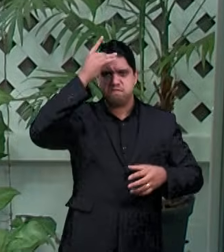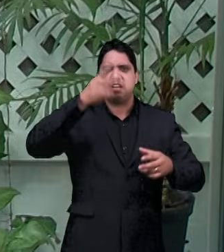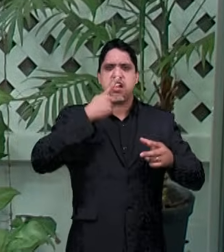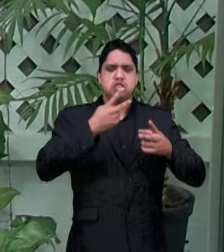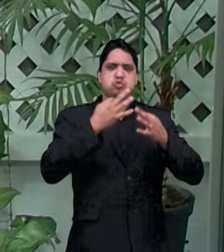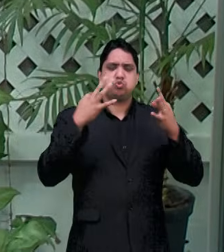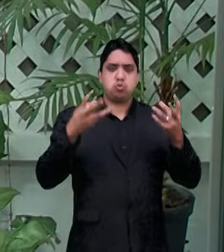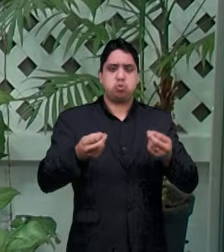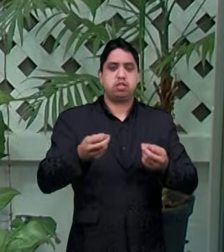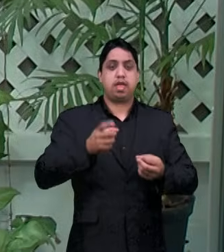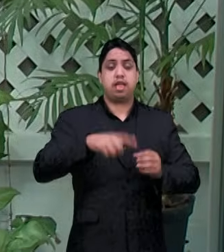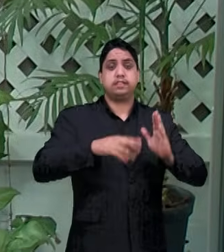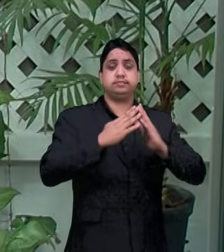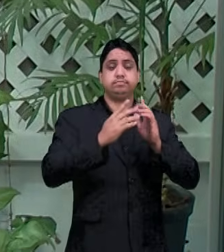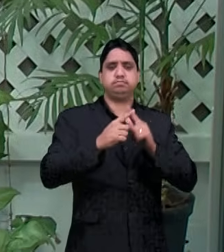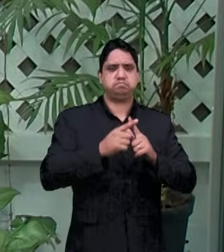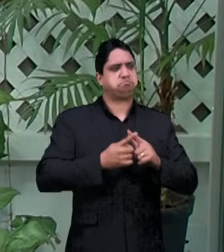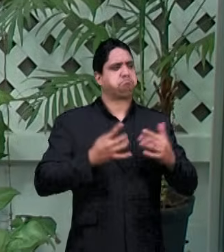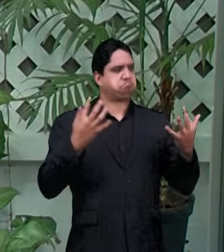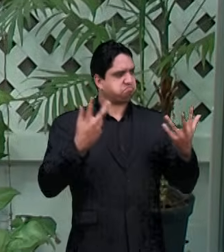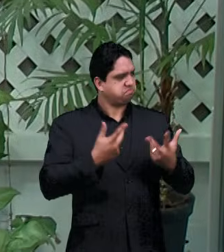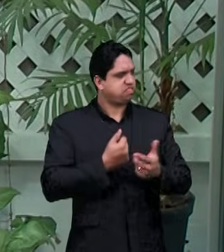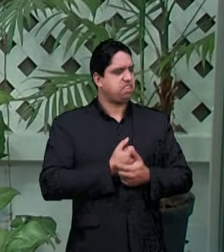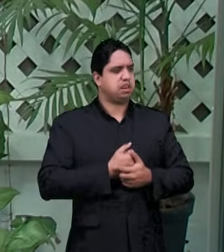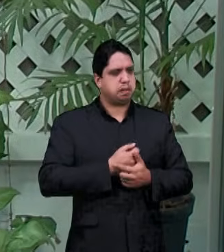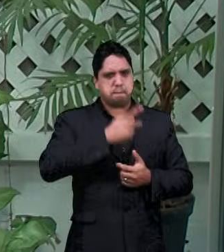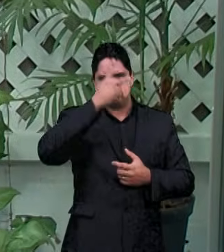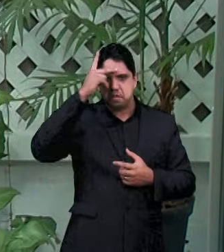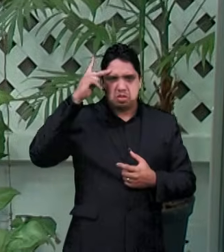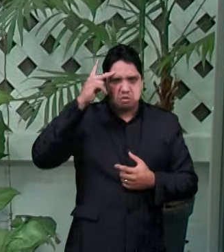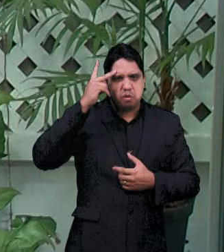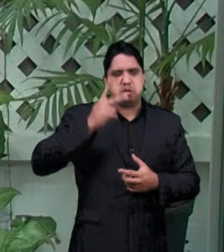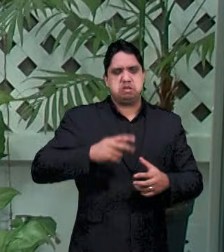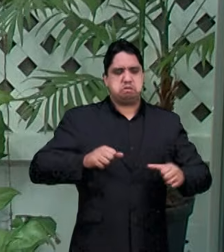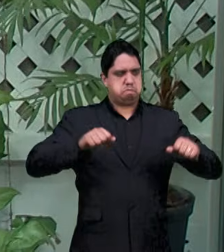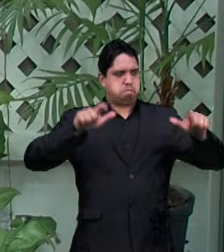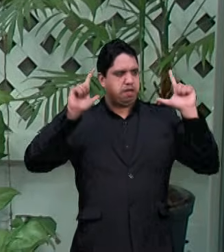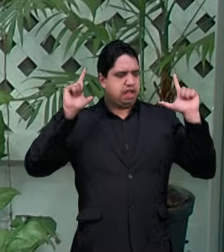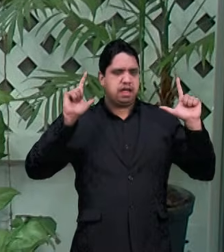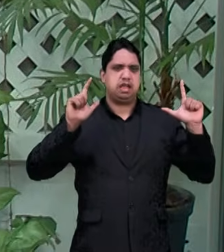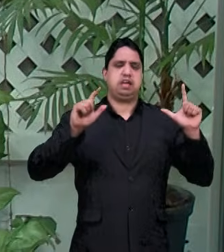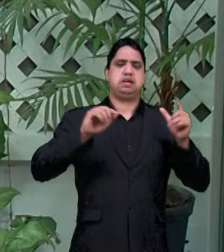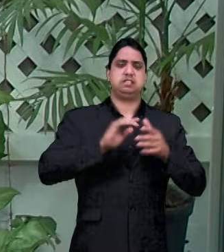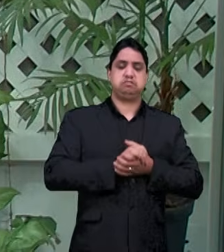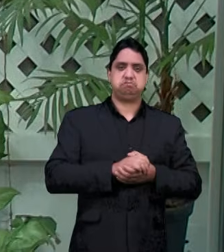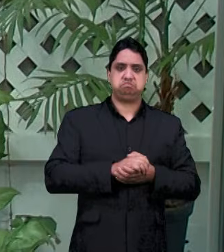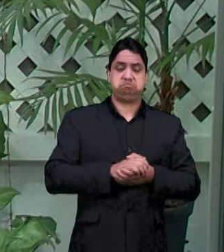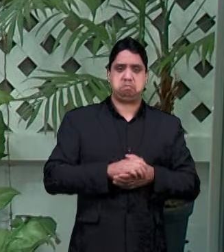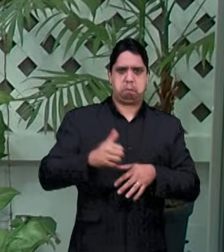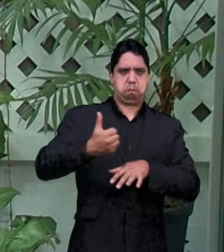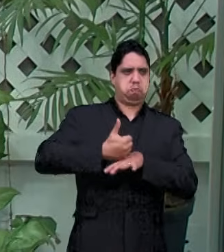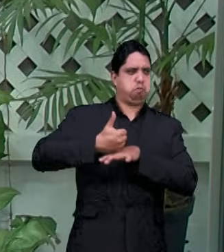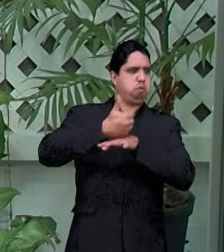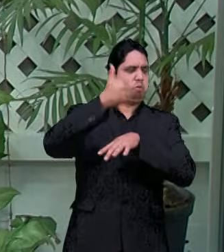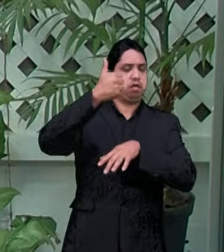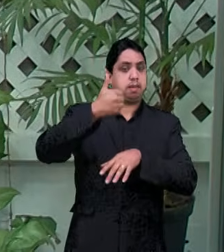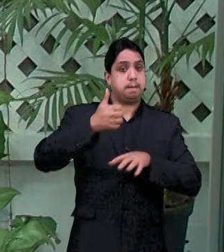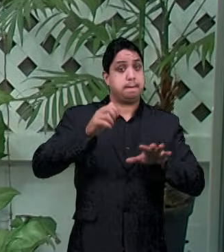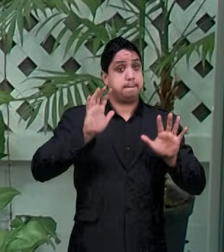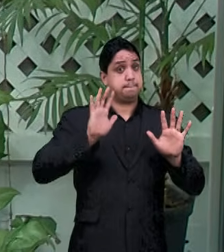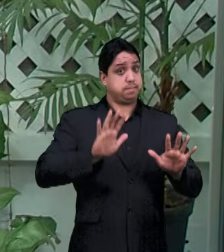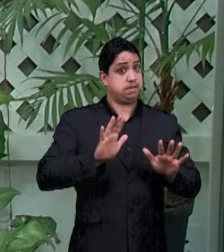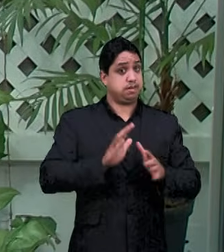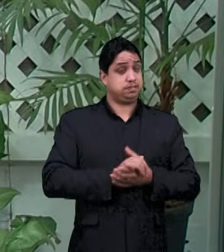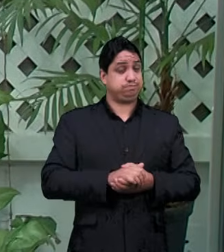tout le reste. Cette église, elle est extraordinaire, des hommes notables, tout va bien. Mais celui qui regarde